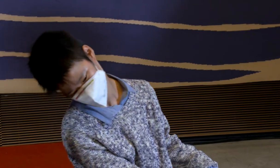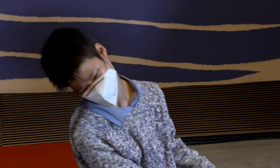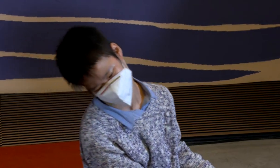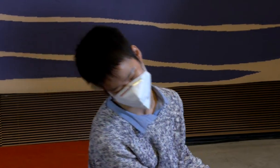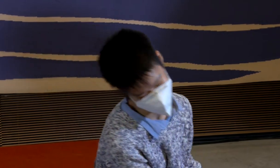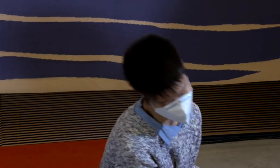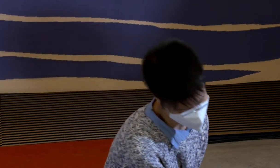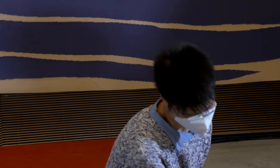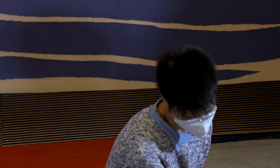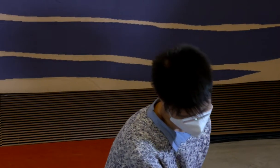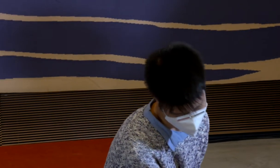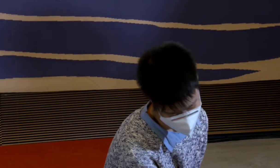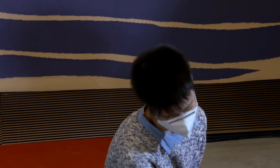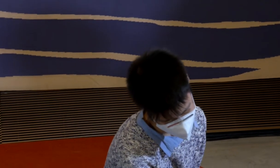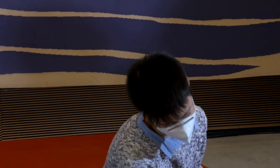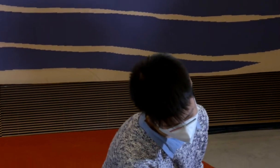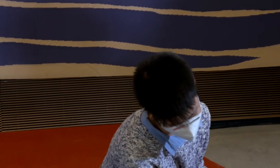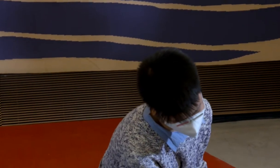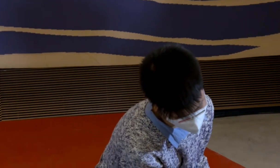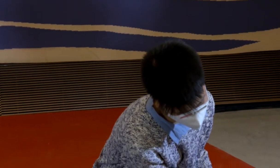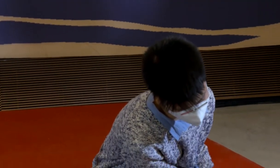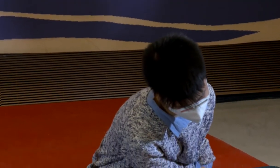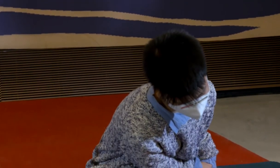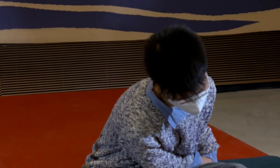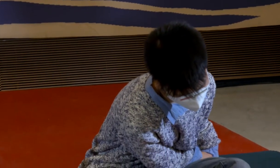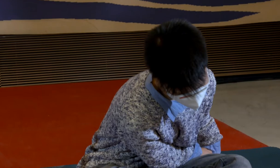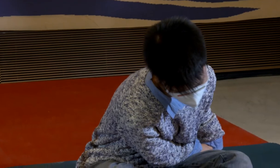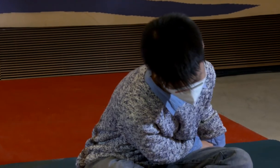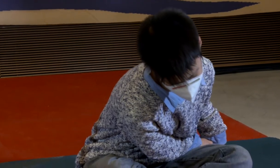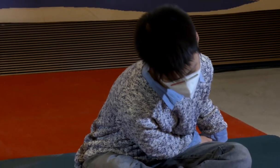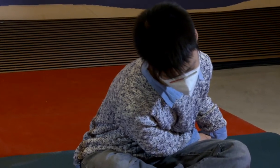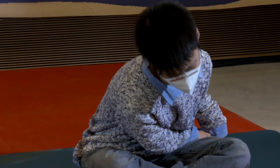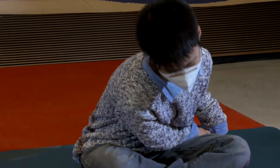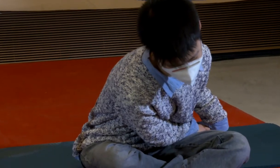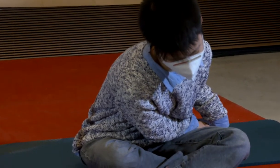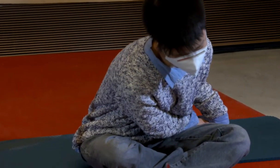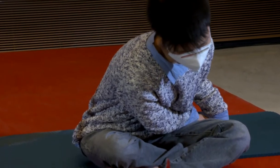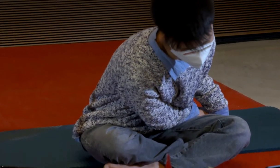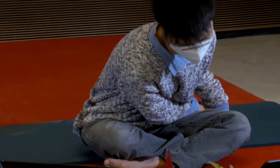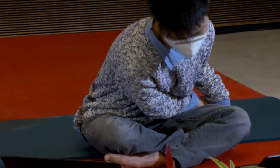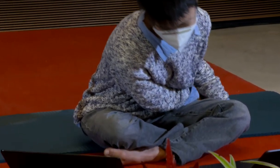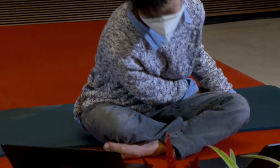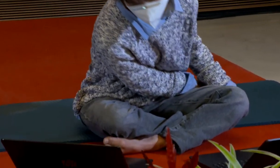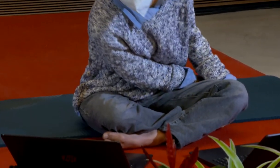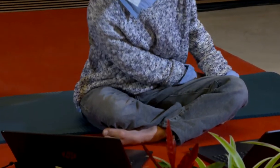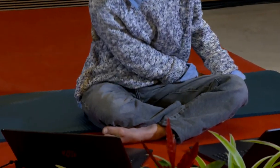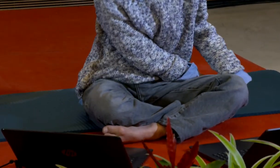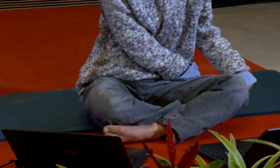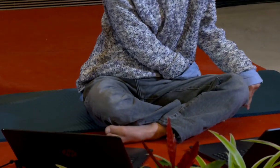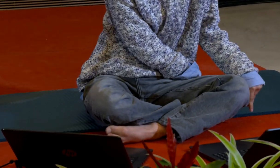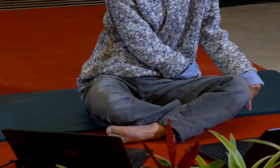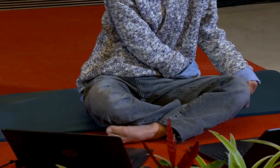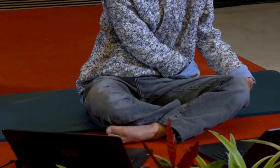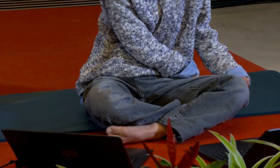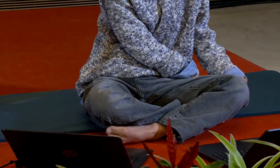d'art-thérapie. Là non plus, le corps handicapé n'est pas raconté comme un corps en son entier, capable de faire de l'art, mais comme